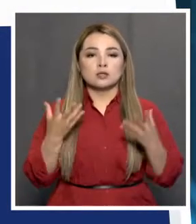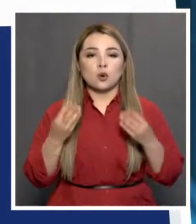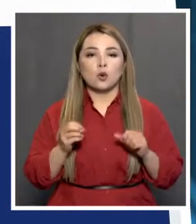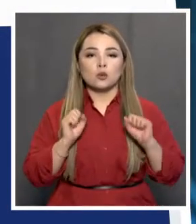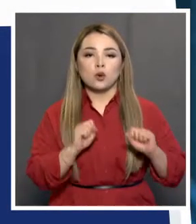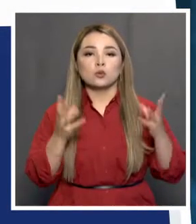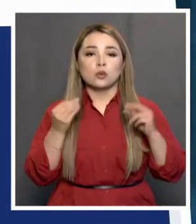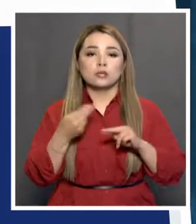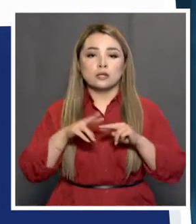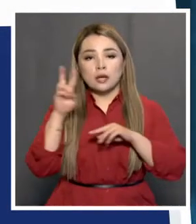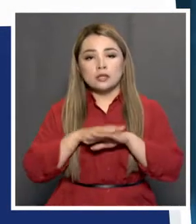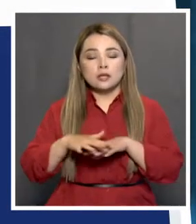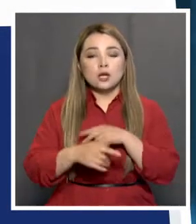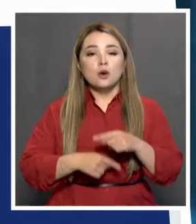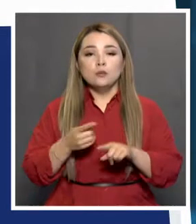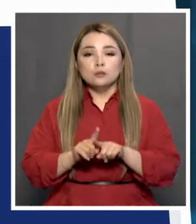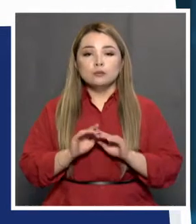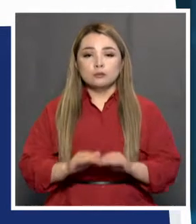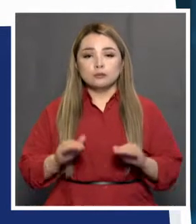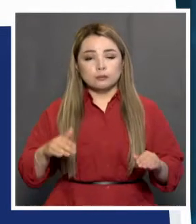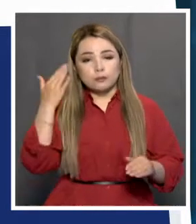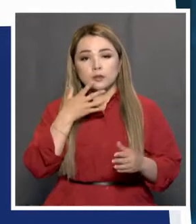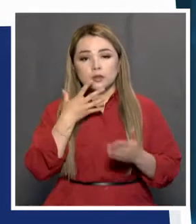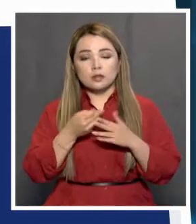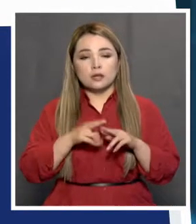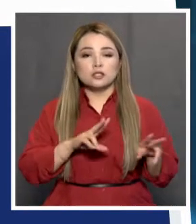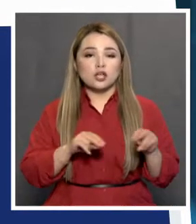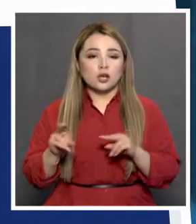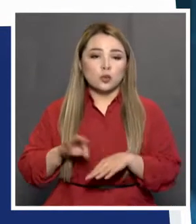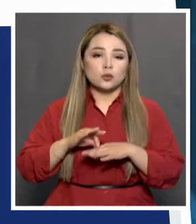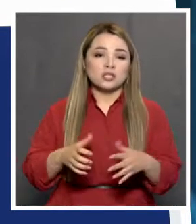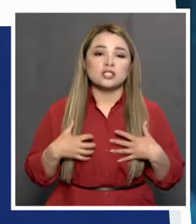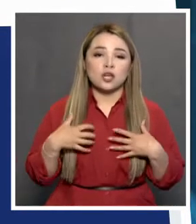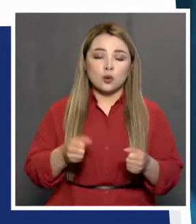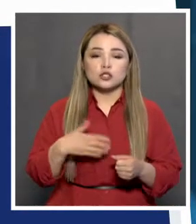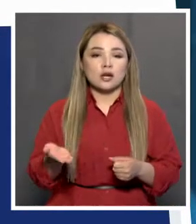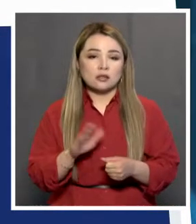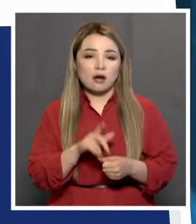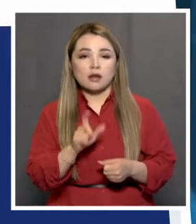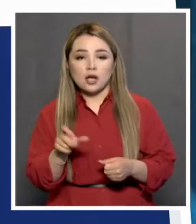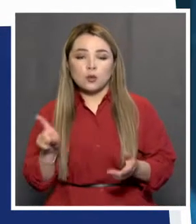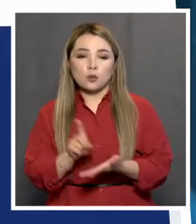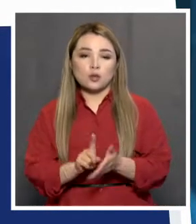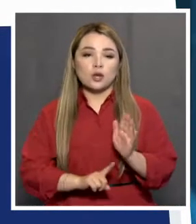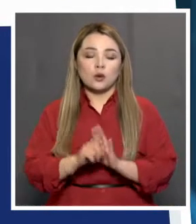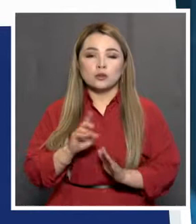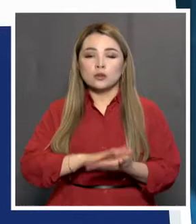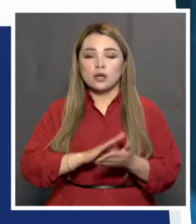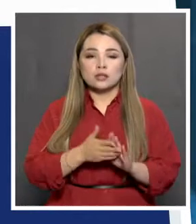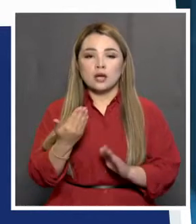күні. Еліміздің жас буын өкілдерінің балалық шағы бағытты өтіп, дені сау жан-жақты азамат болып өсуіне жағдай